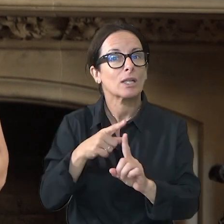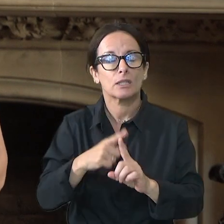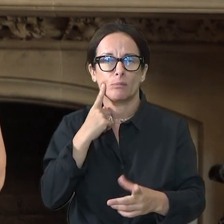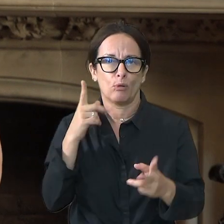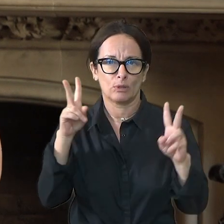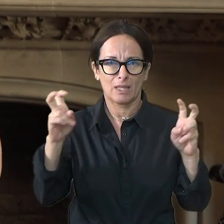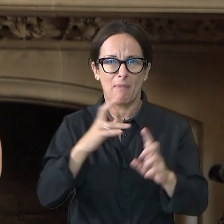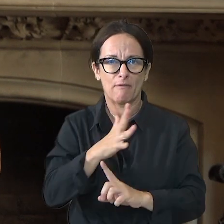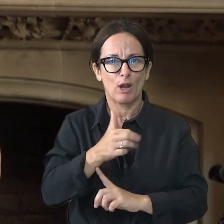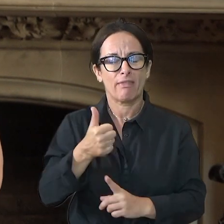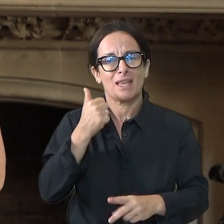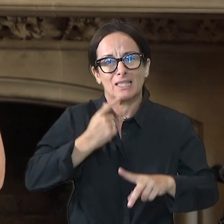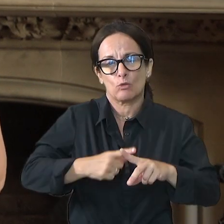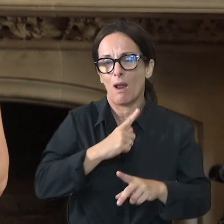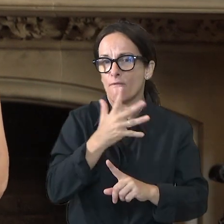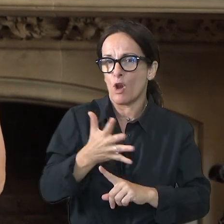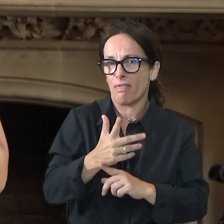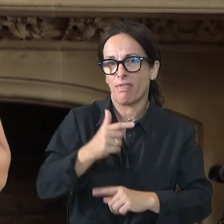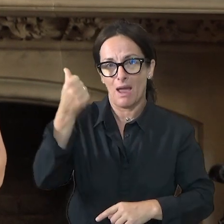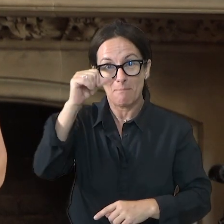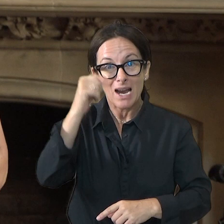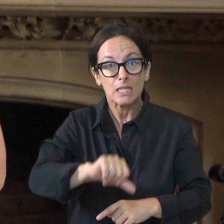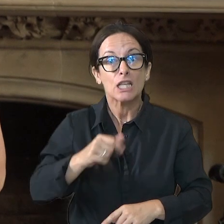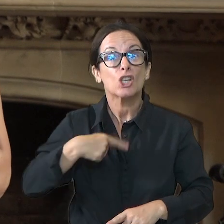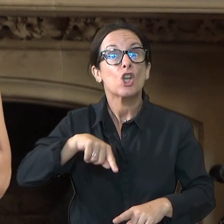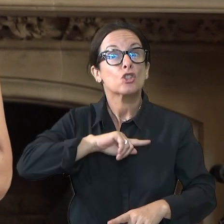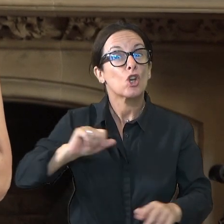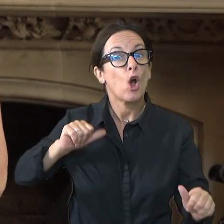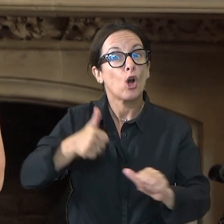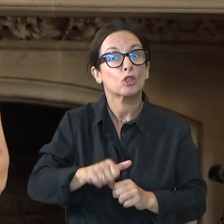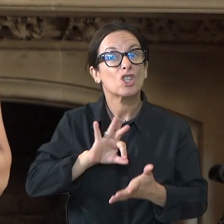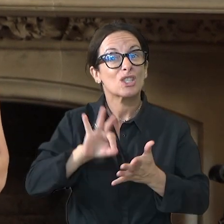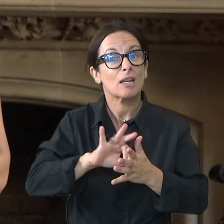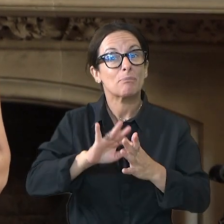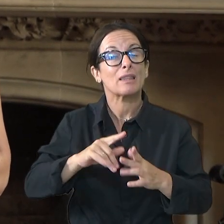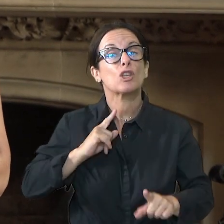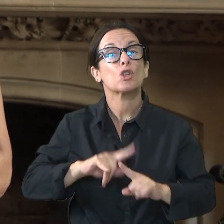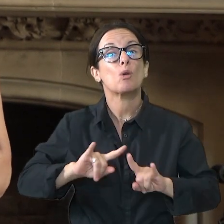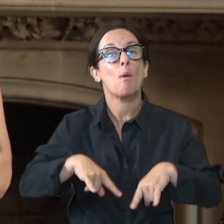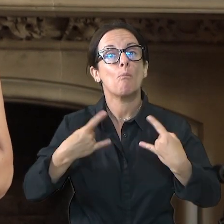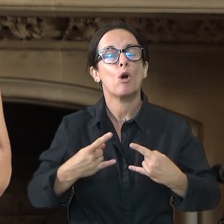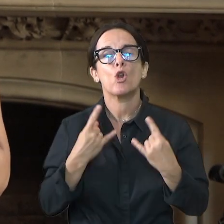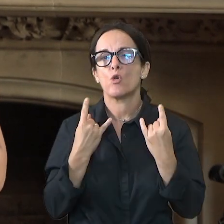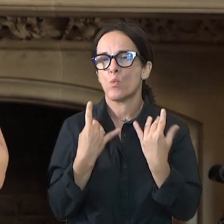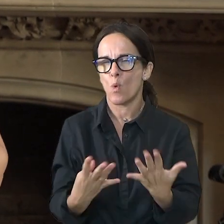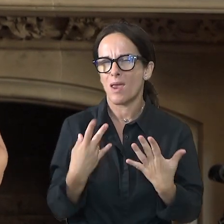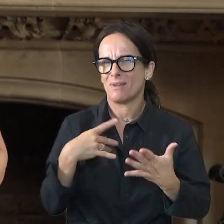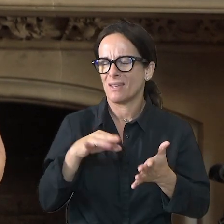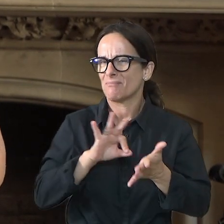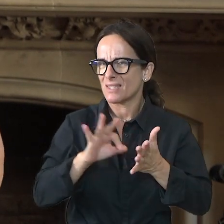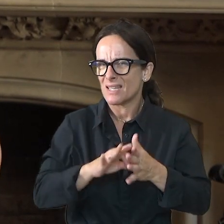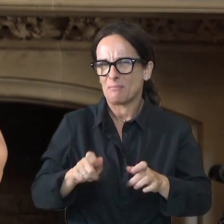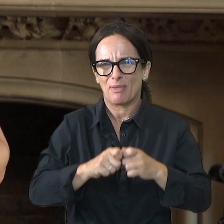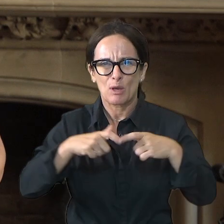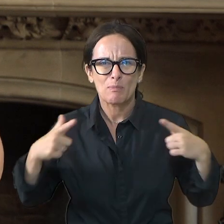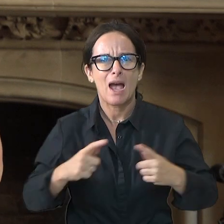violència sexual i violència masclista. El pressupost s'ha multiplicat per 9, hem estès atenció psicològica i jurídica a tots els municipis de